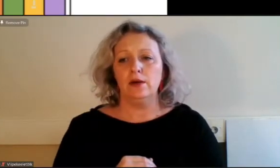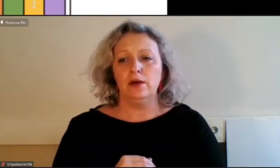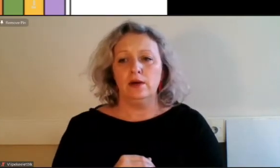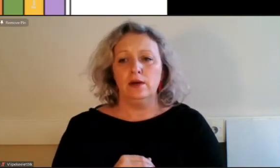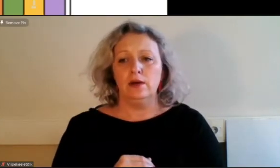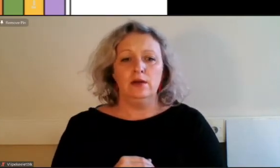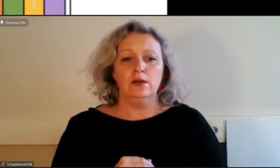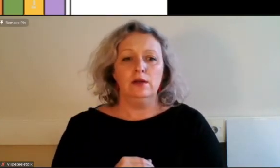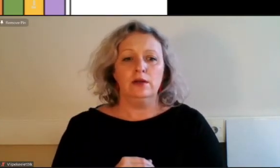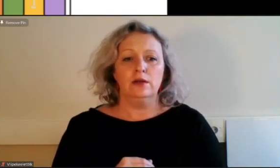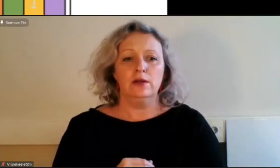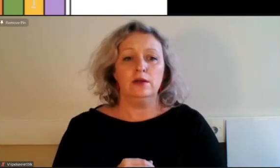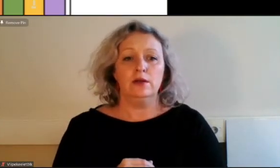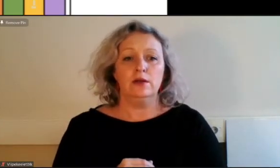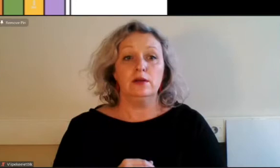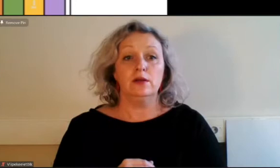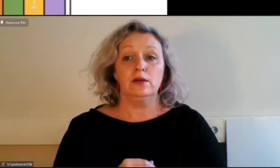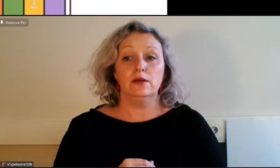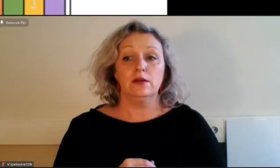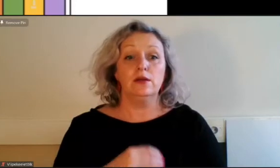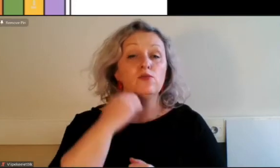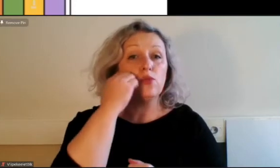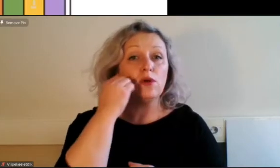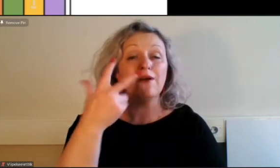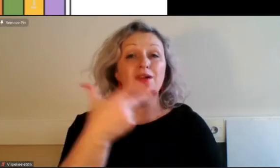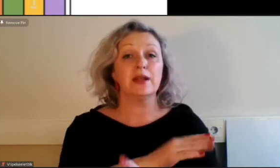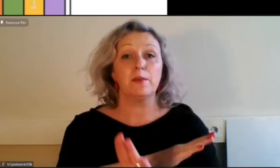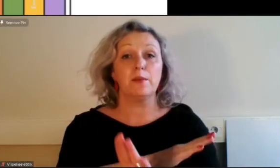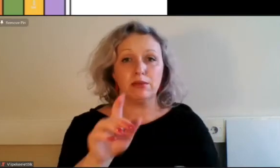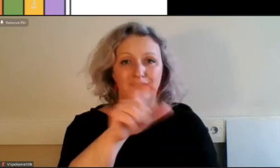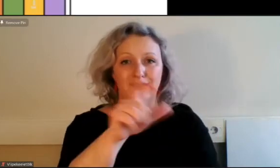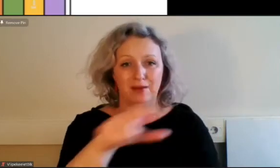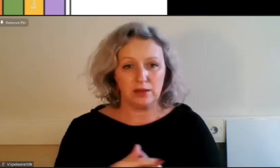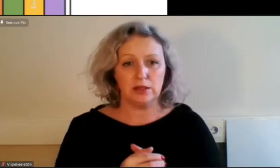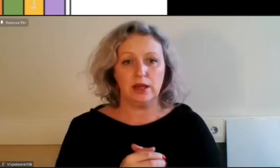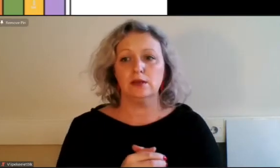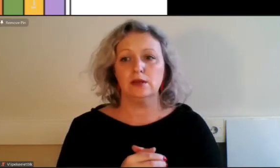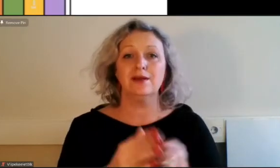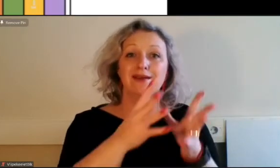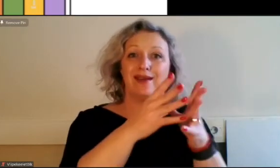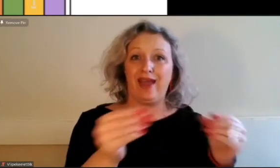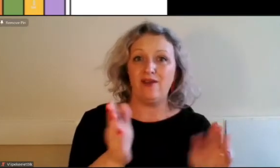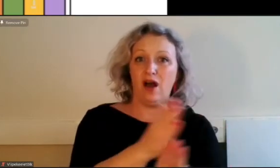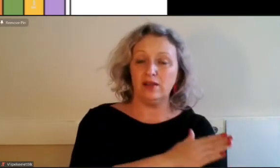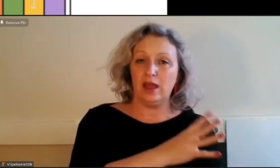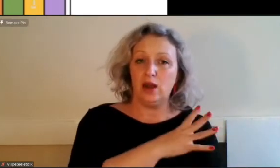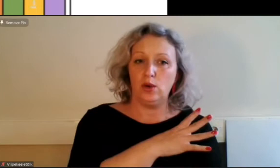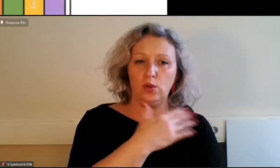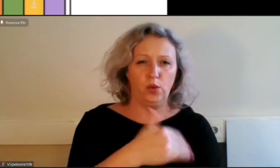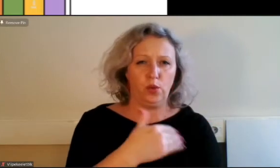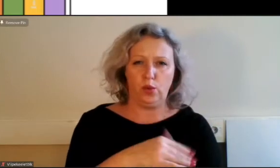Või siin on Iisraeli andmed. Siin on vaadatud, kuidas vaktsineeritud, kes on